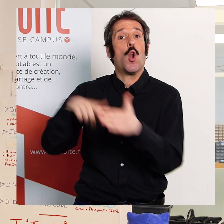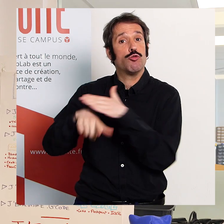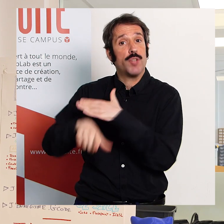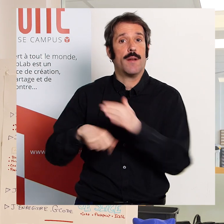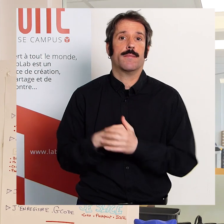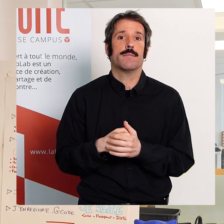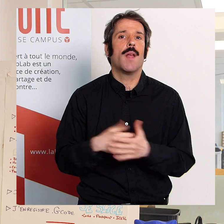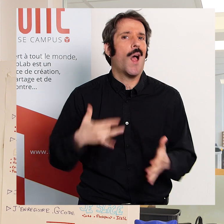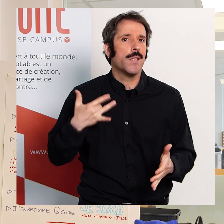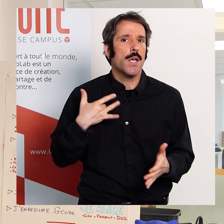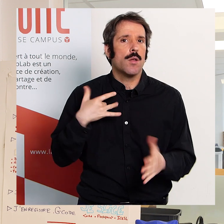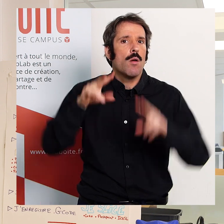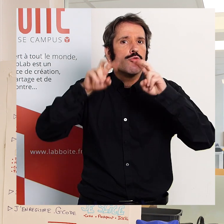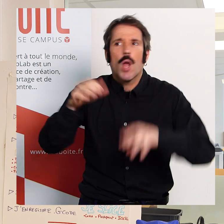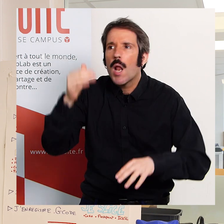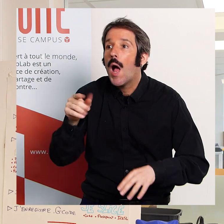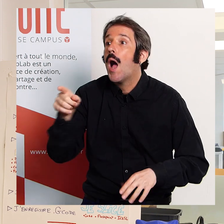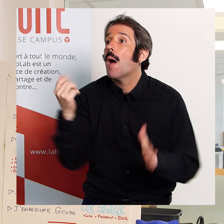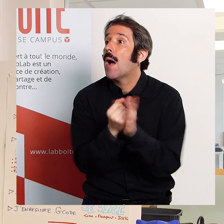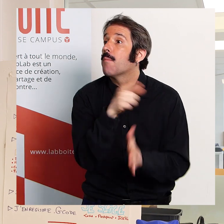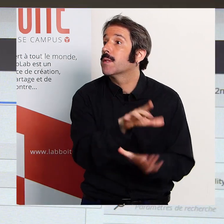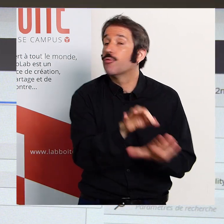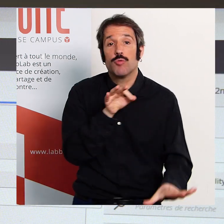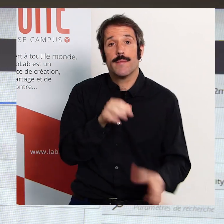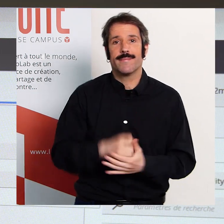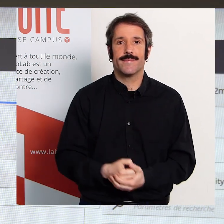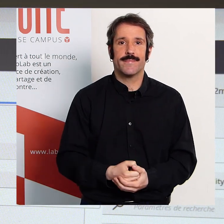le logiciel. Donc ça peut être intéressant d'aller chercher une de ces marques-là.